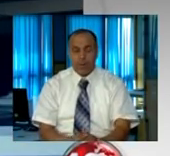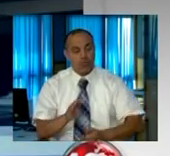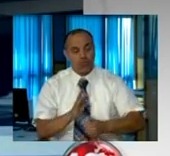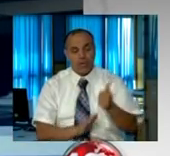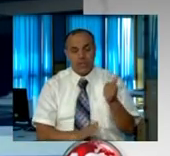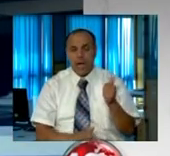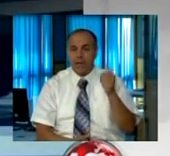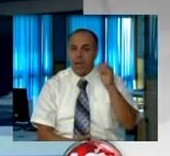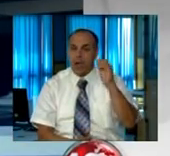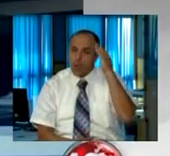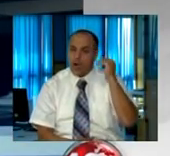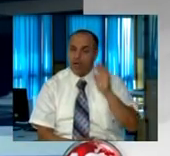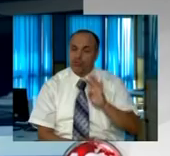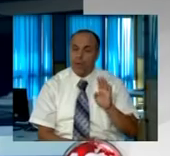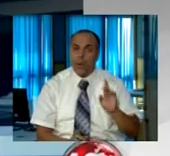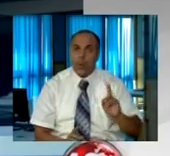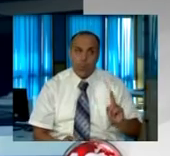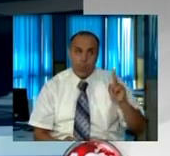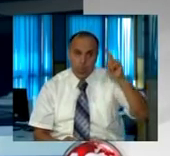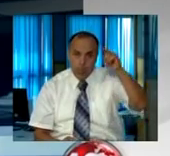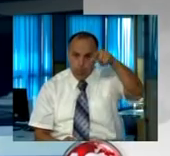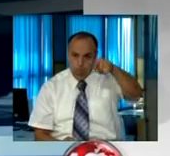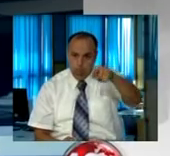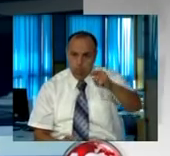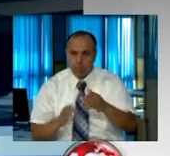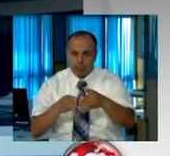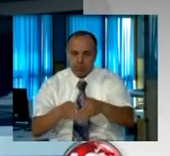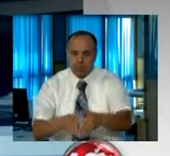نجحت كوريا الشمالية في إطلاق صاروخ باليستي من على